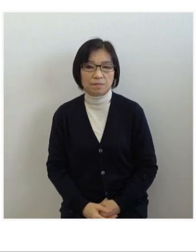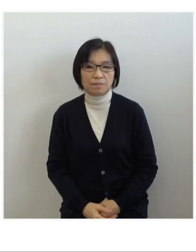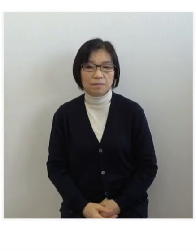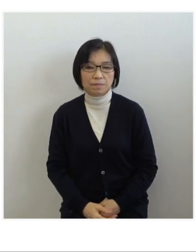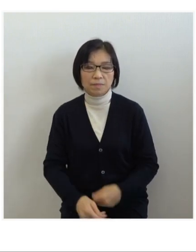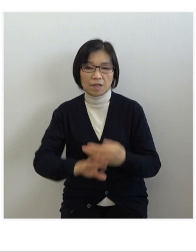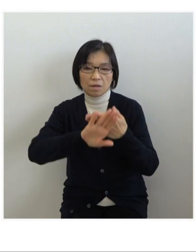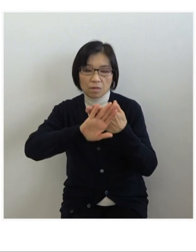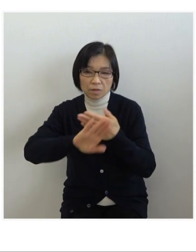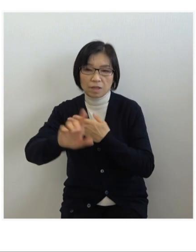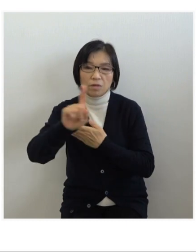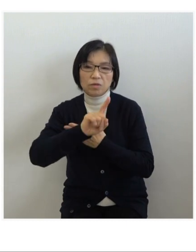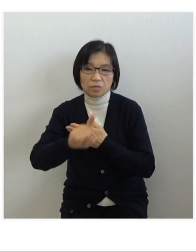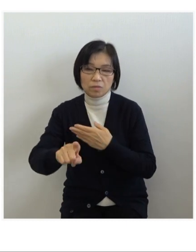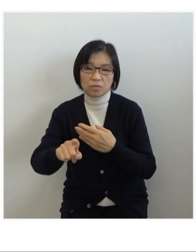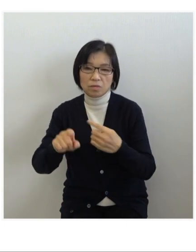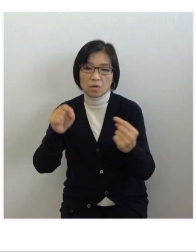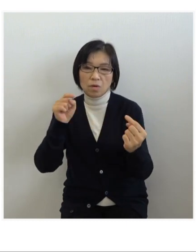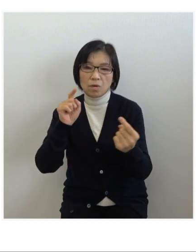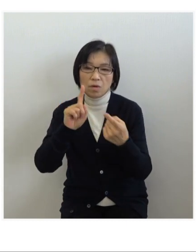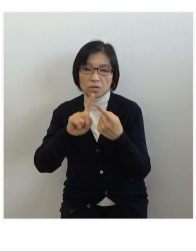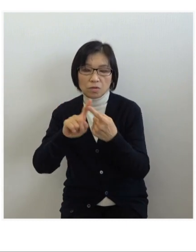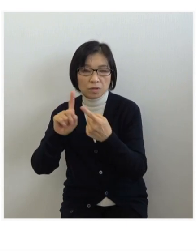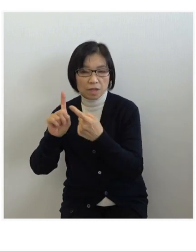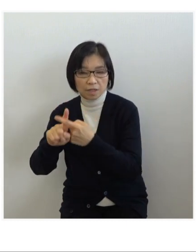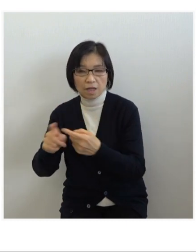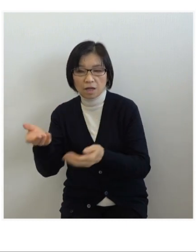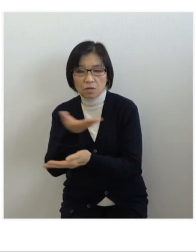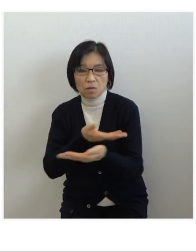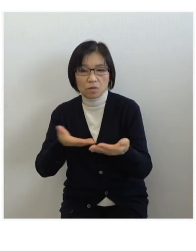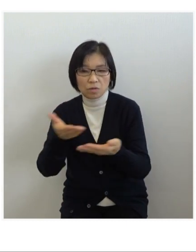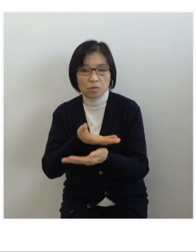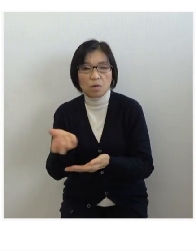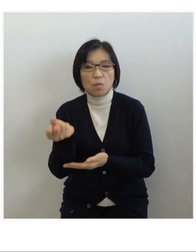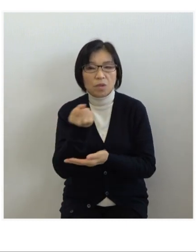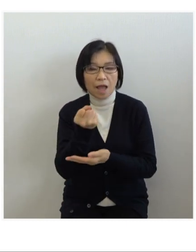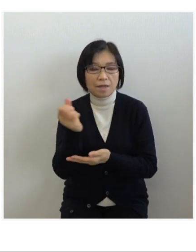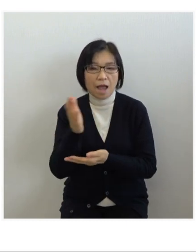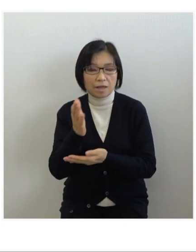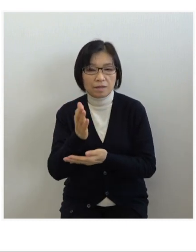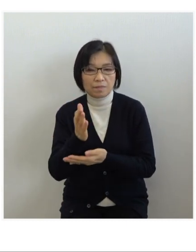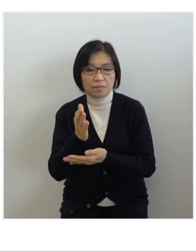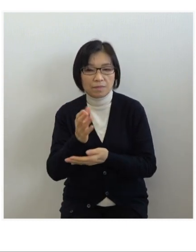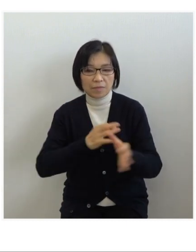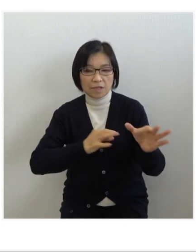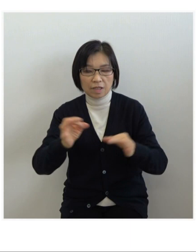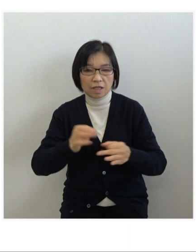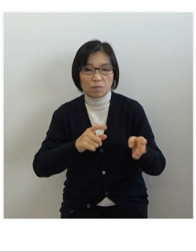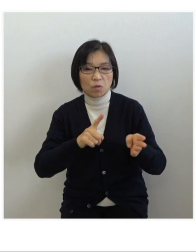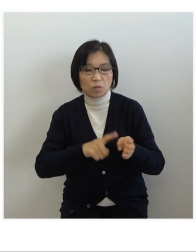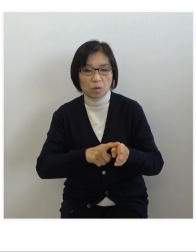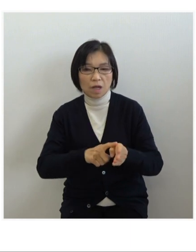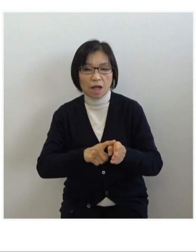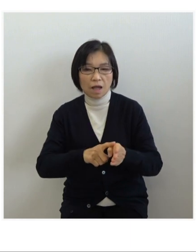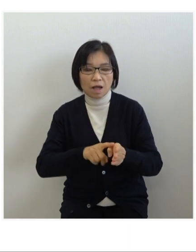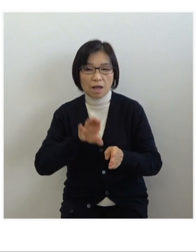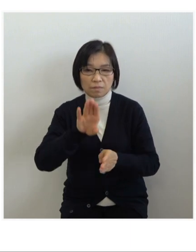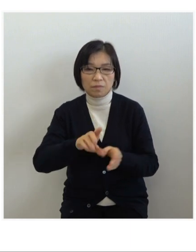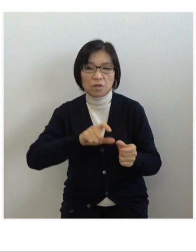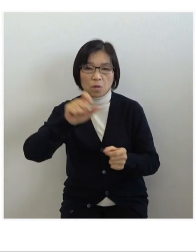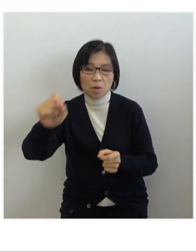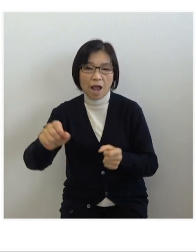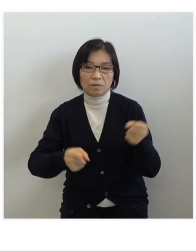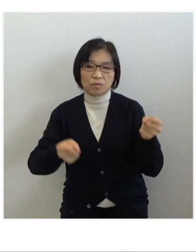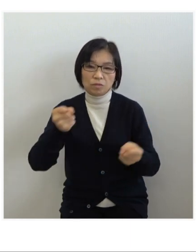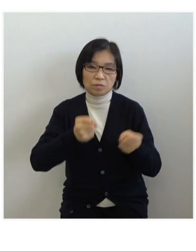他者と直接的な交流を持たない、買い物やドライブといった外出はできることもあ